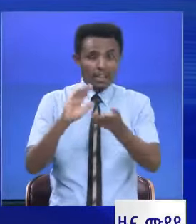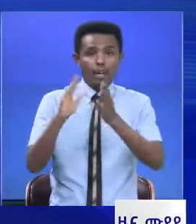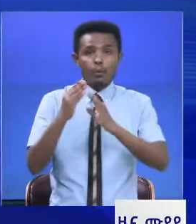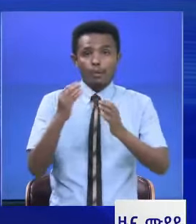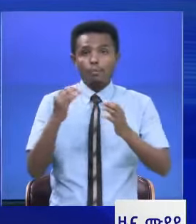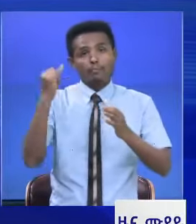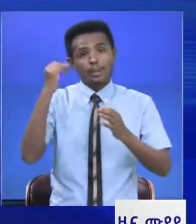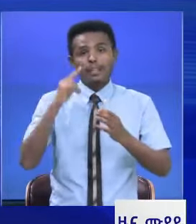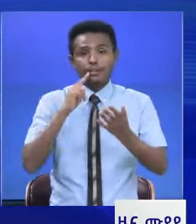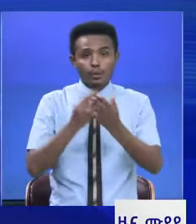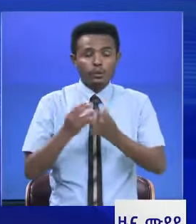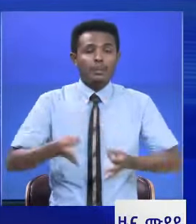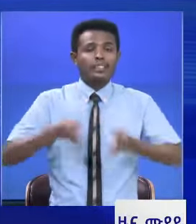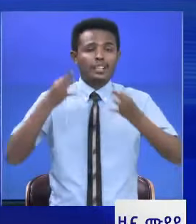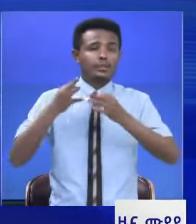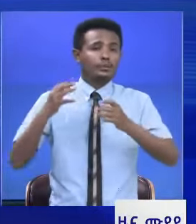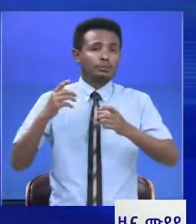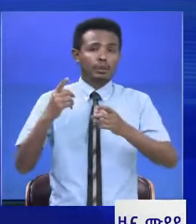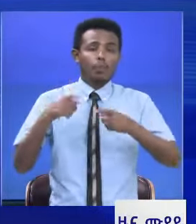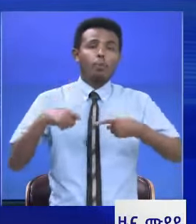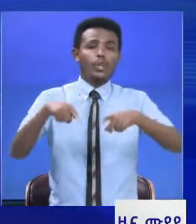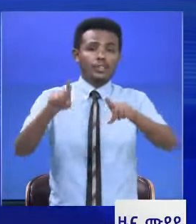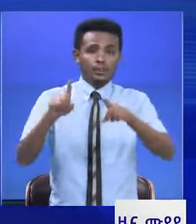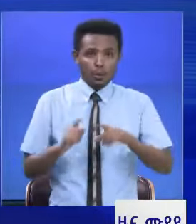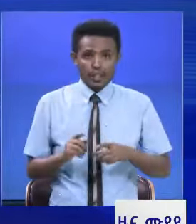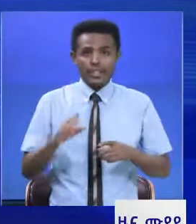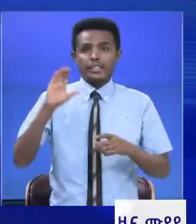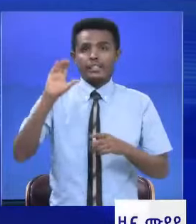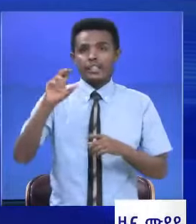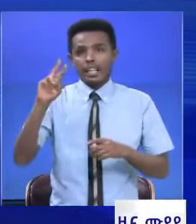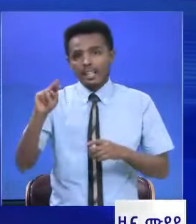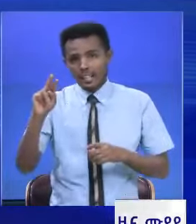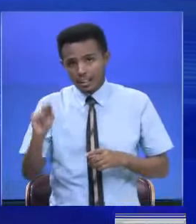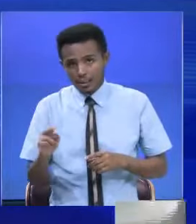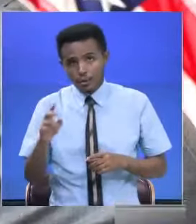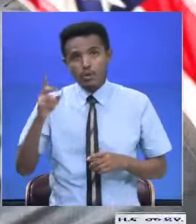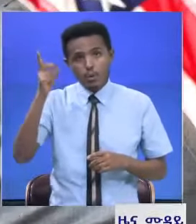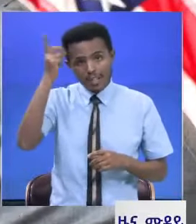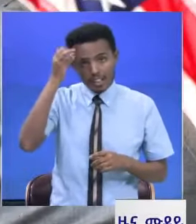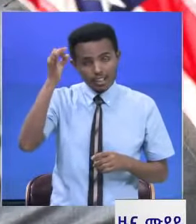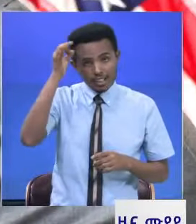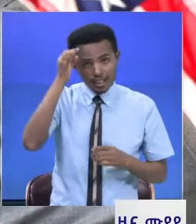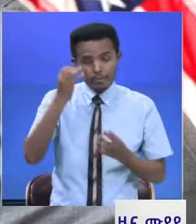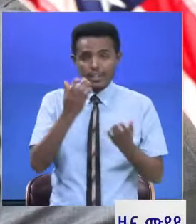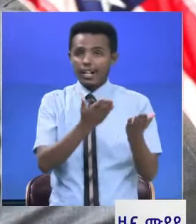ወቅሰዋል። ዘገባው የሲኤንኤን ነው። ዮሐንስ ልጃለም እንደሚከተለው ያቀርባል።